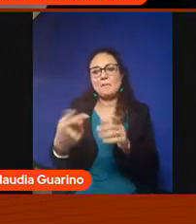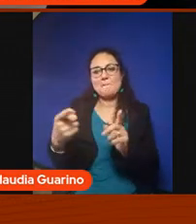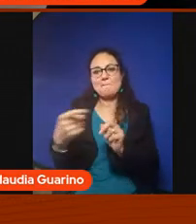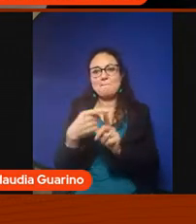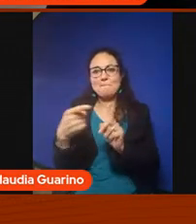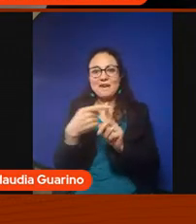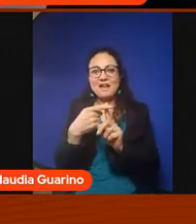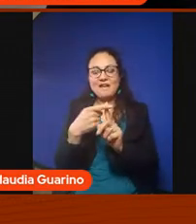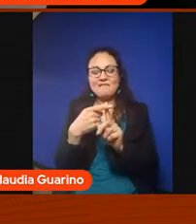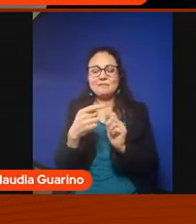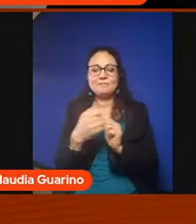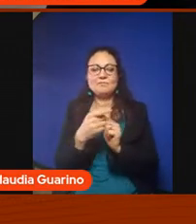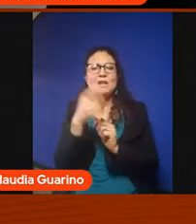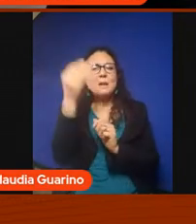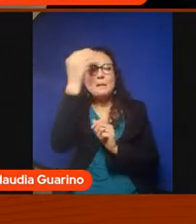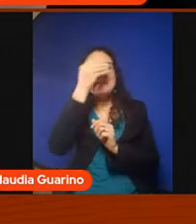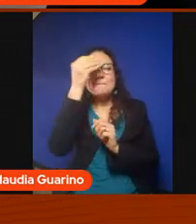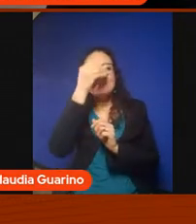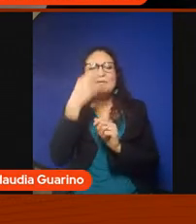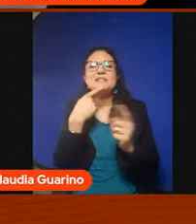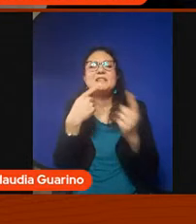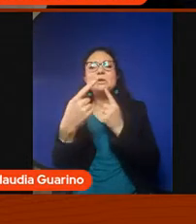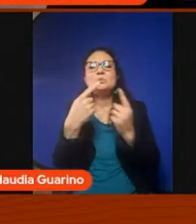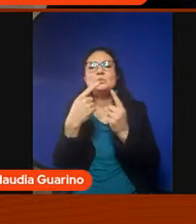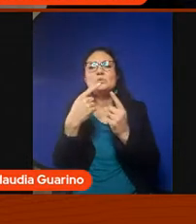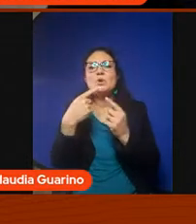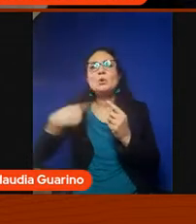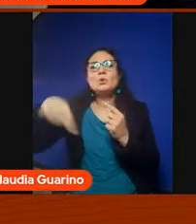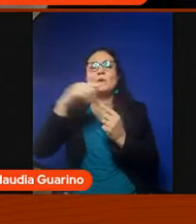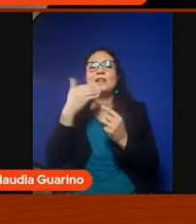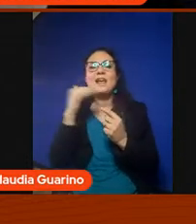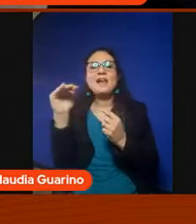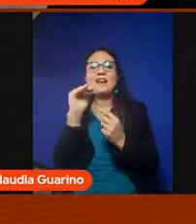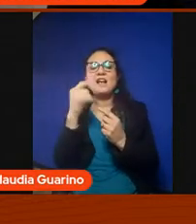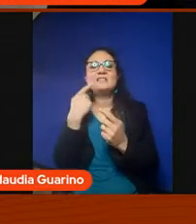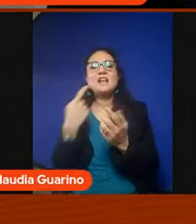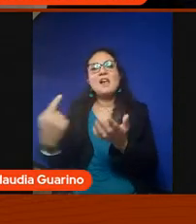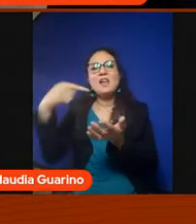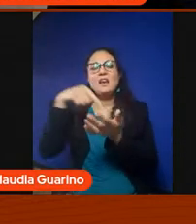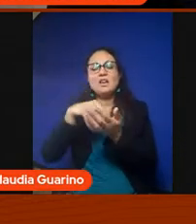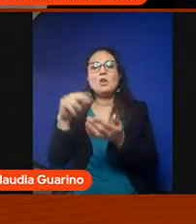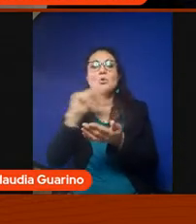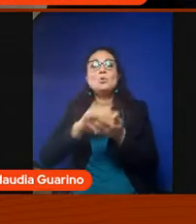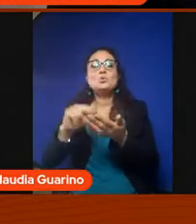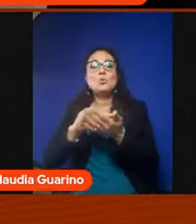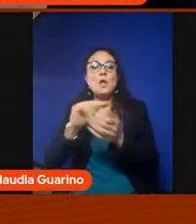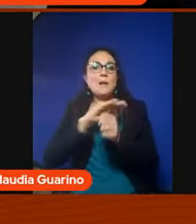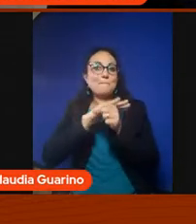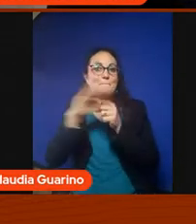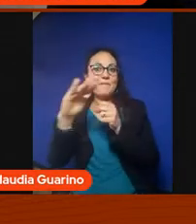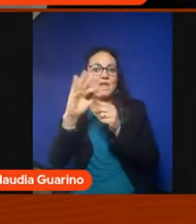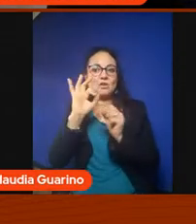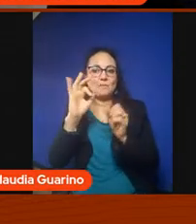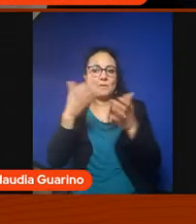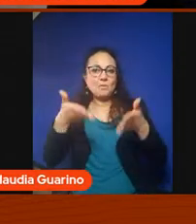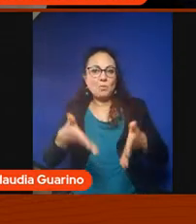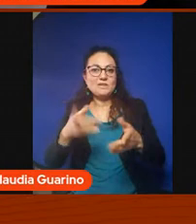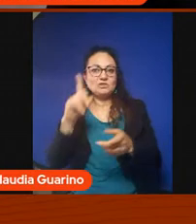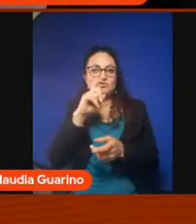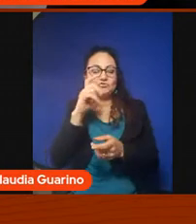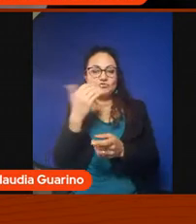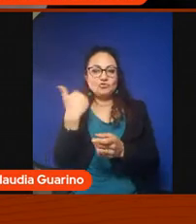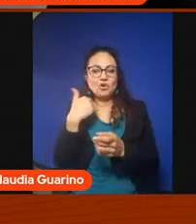discussione sul ritorno dei ragazzi a scuola, al ritorno pieno di questi giorni. Al di là